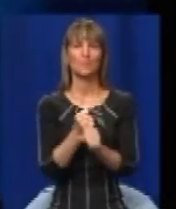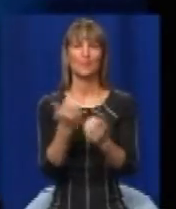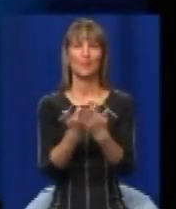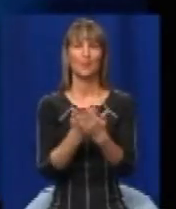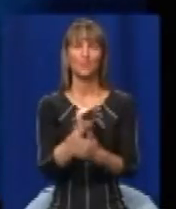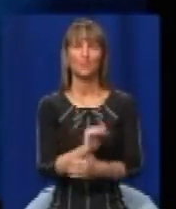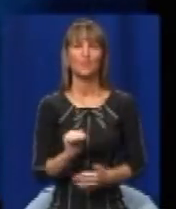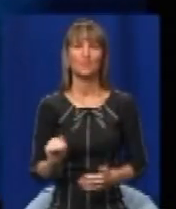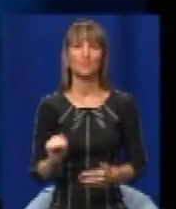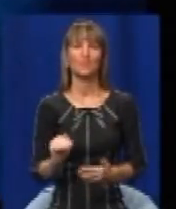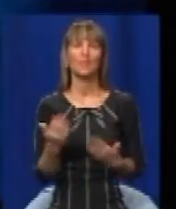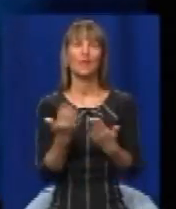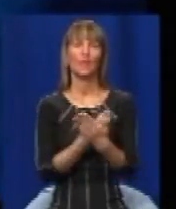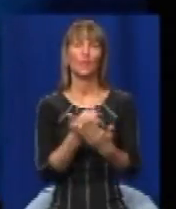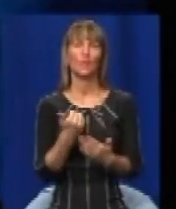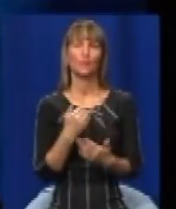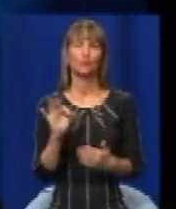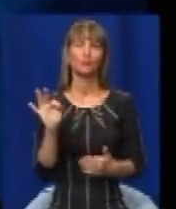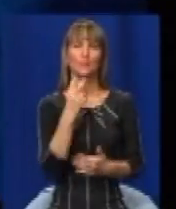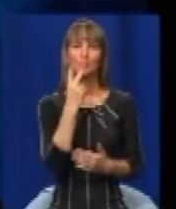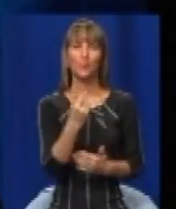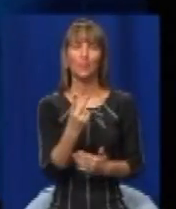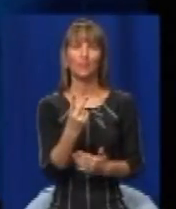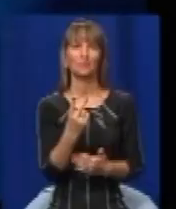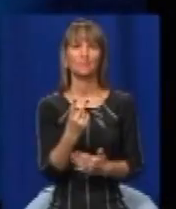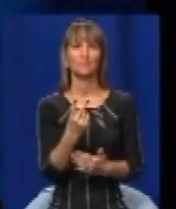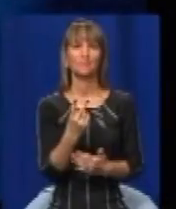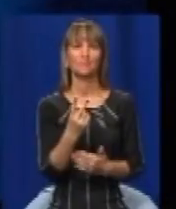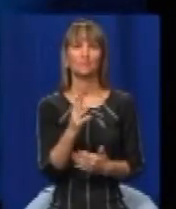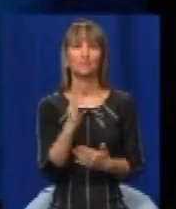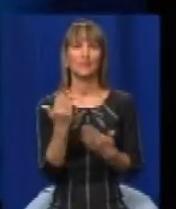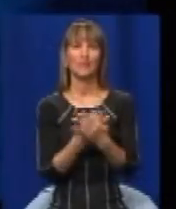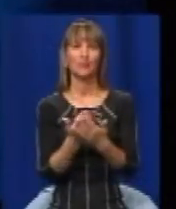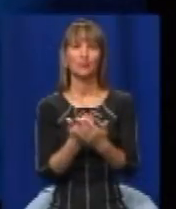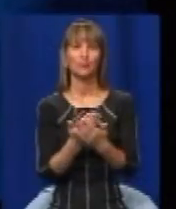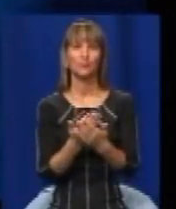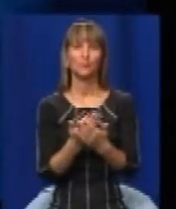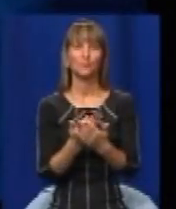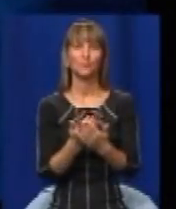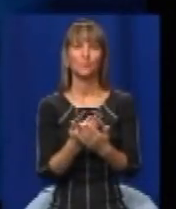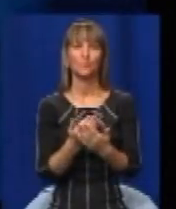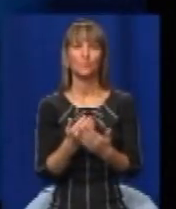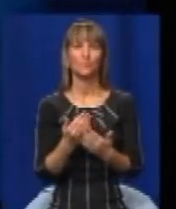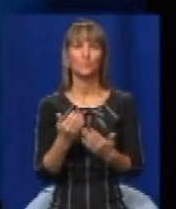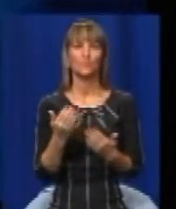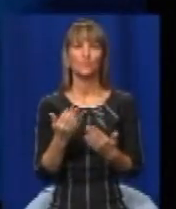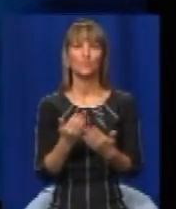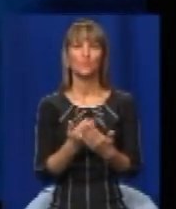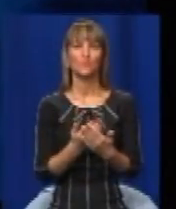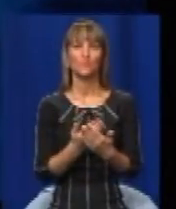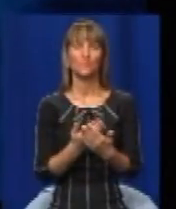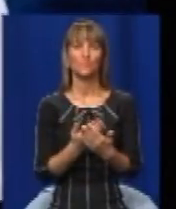детское. Мне бы хотелось чаще смотреть кино. Я люблю мультики, «Звездные войны»